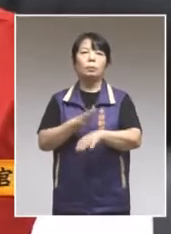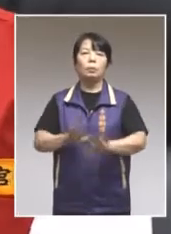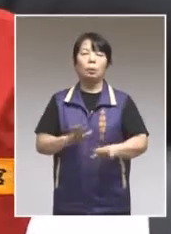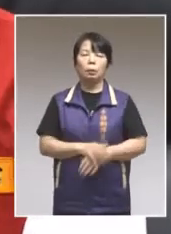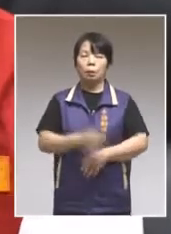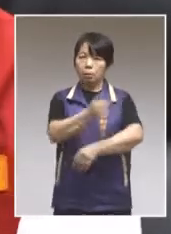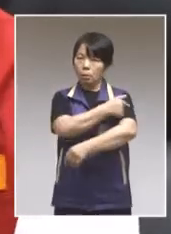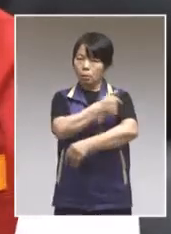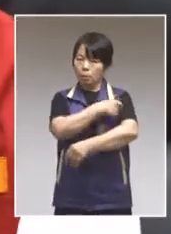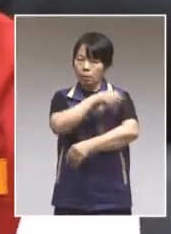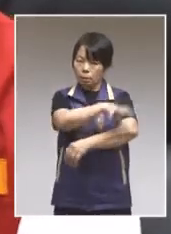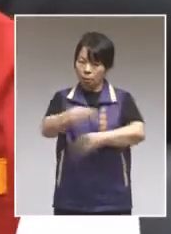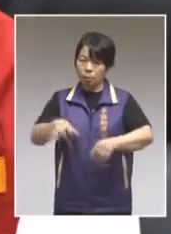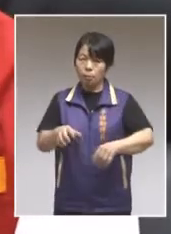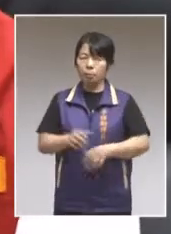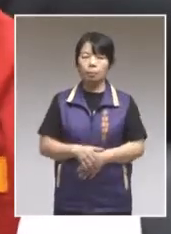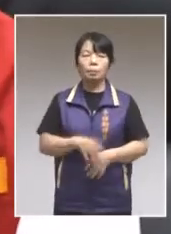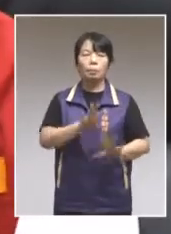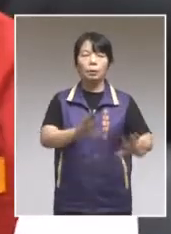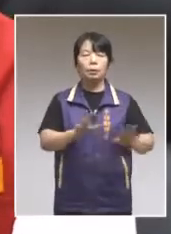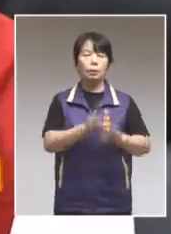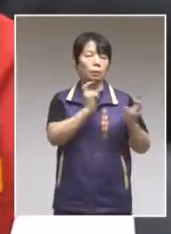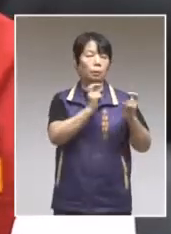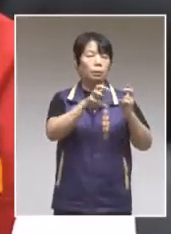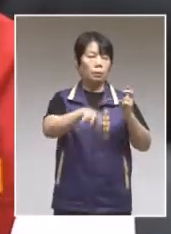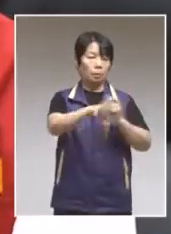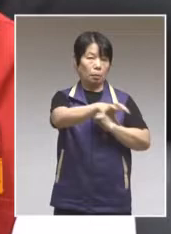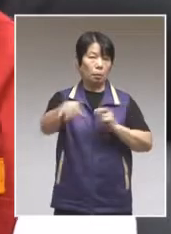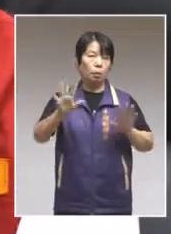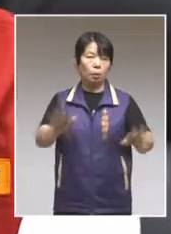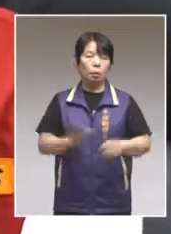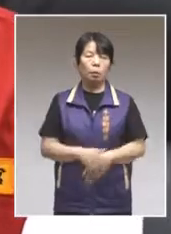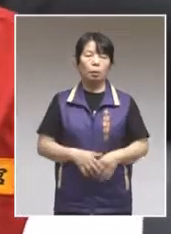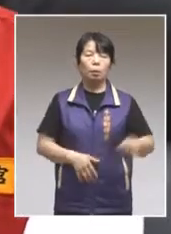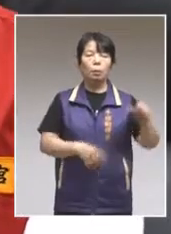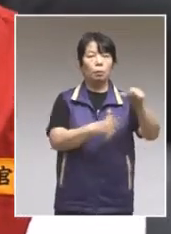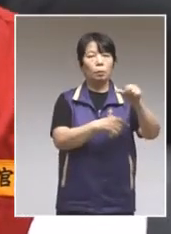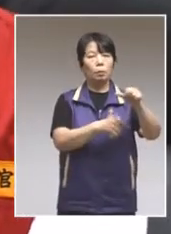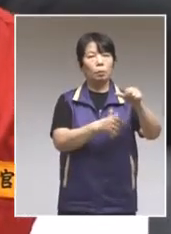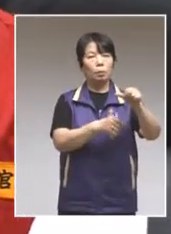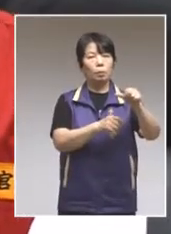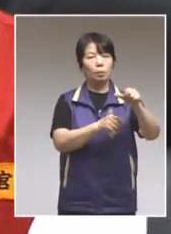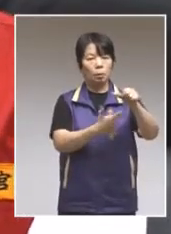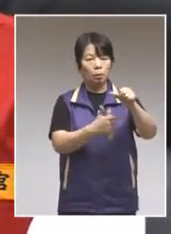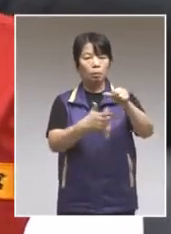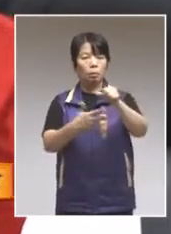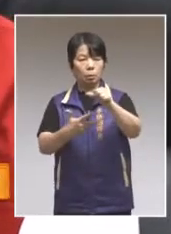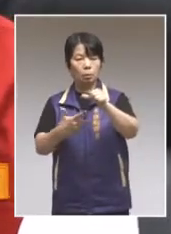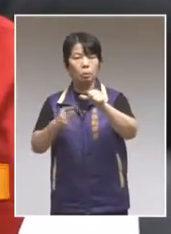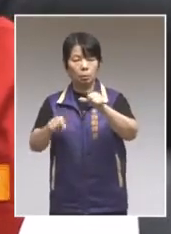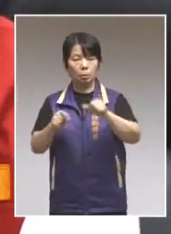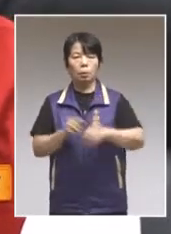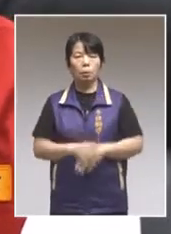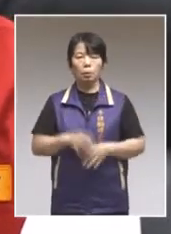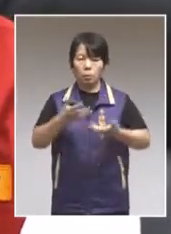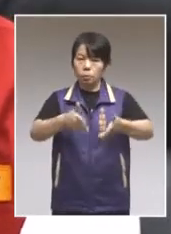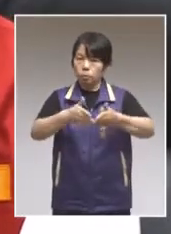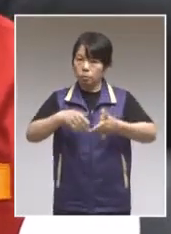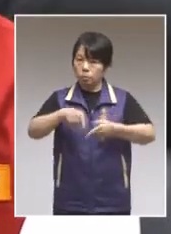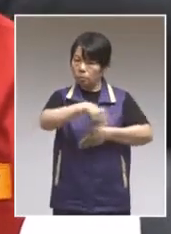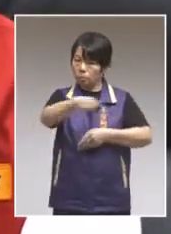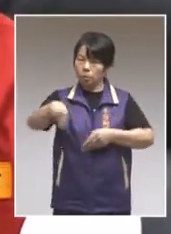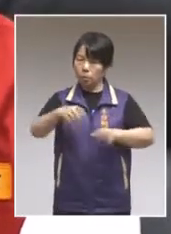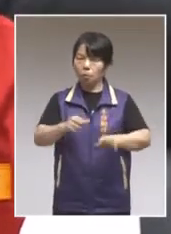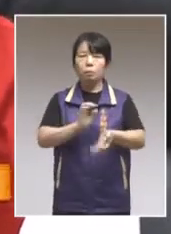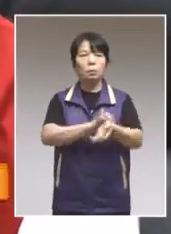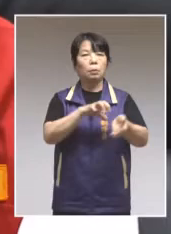种啊，在几个检验站的这个部分也拜托大家5月5号、5月6号、5月7号啊，在几个重要的这些节点啊，医院